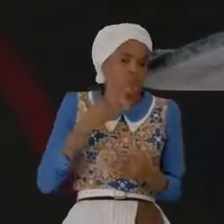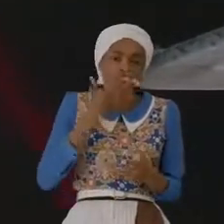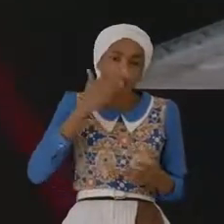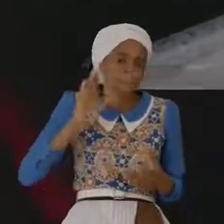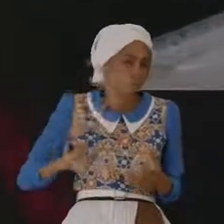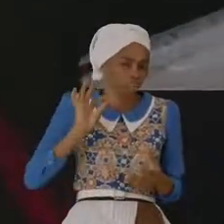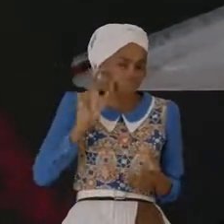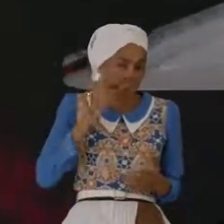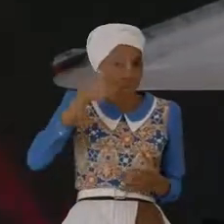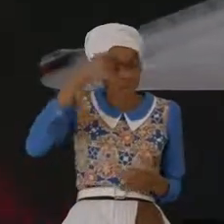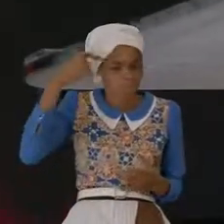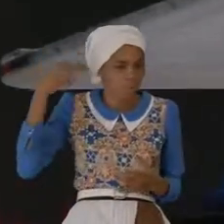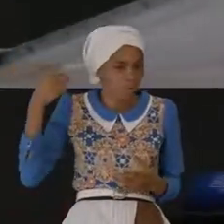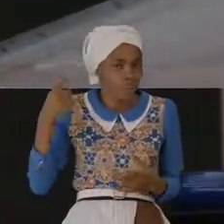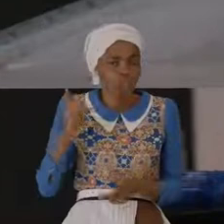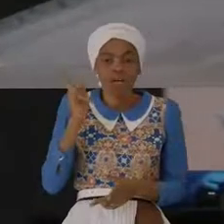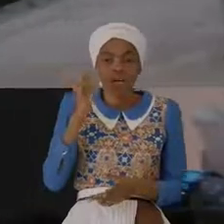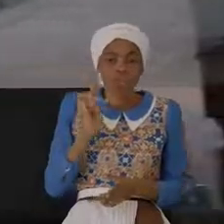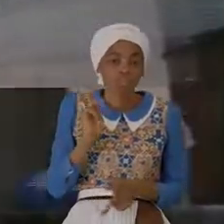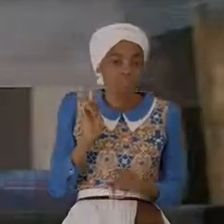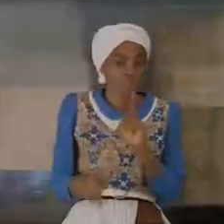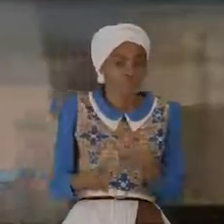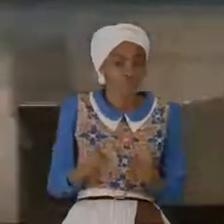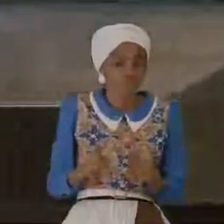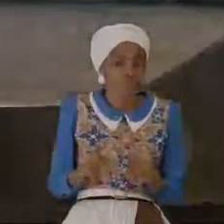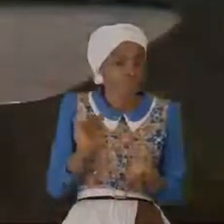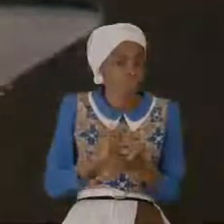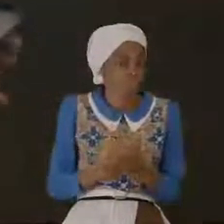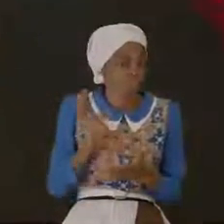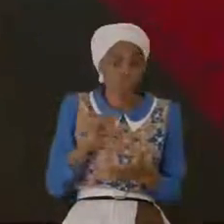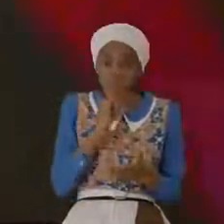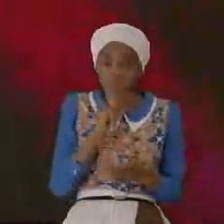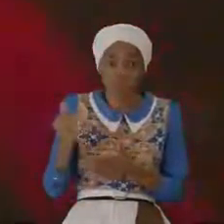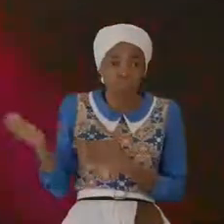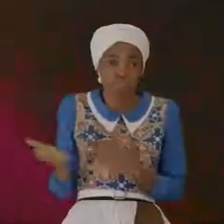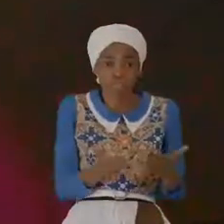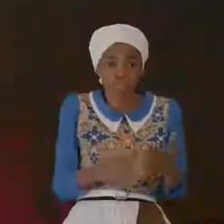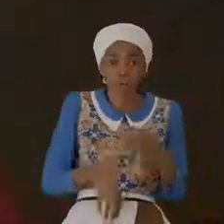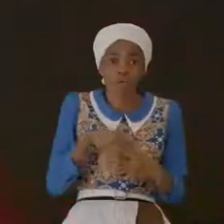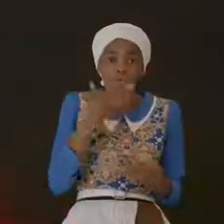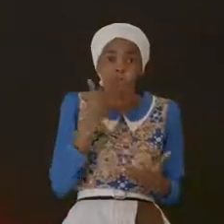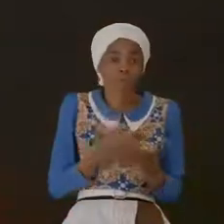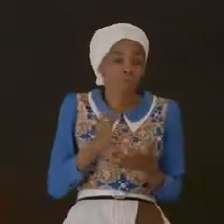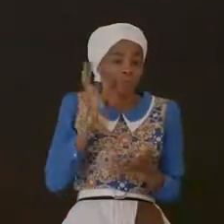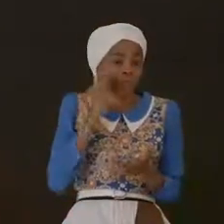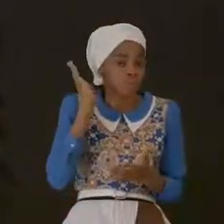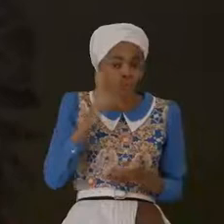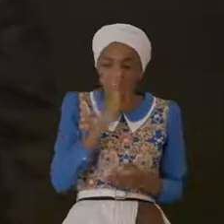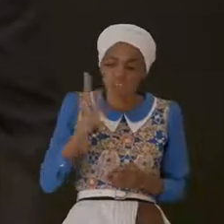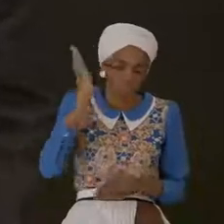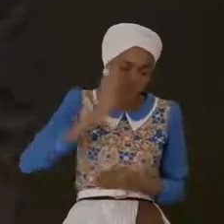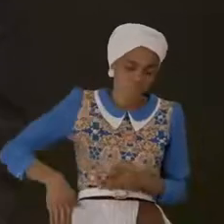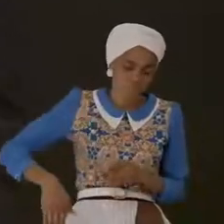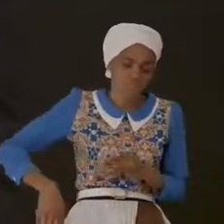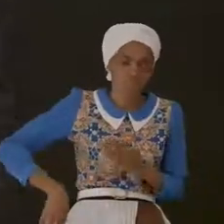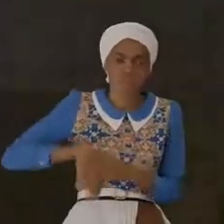fruits? Parce que ceux qui ne portent pas de bons fruits seront coupés et jetés au